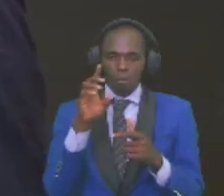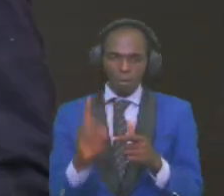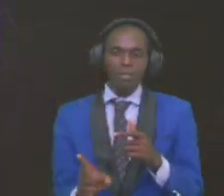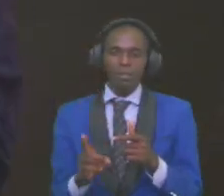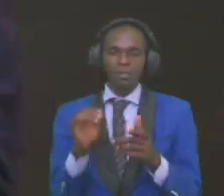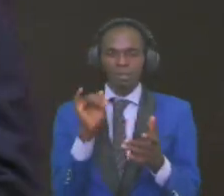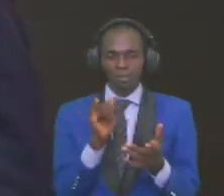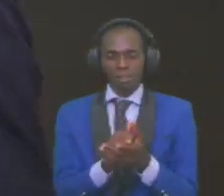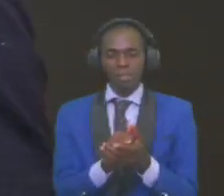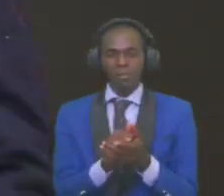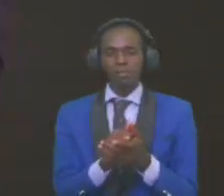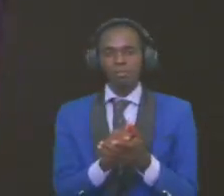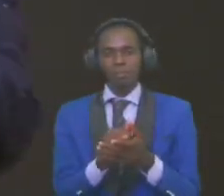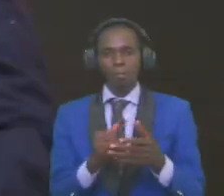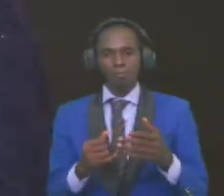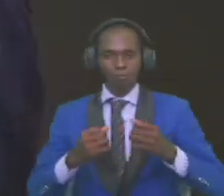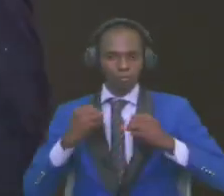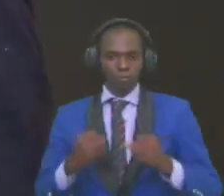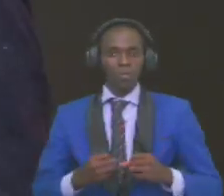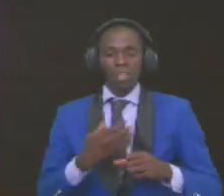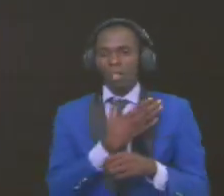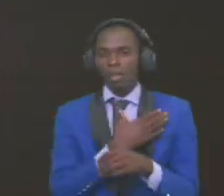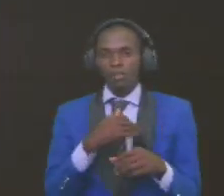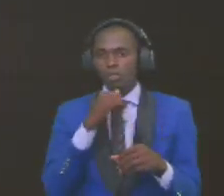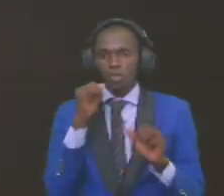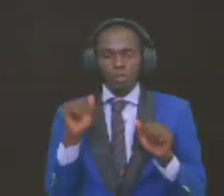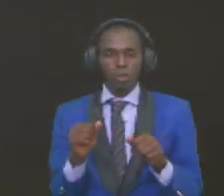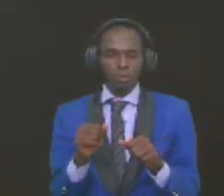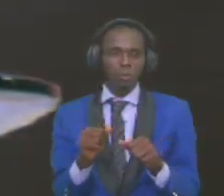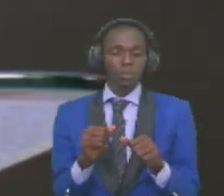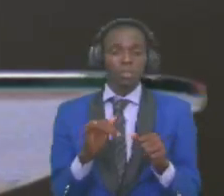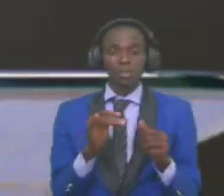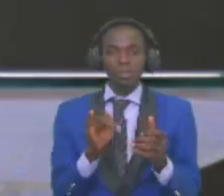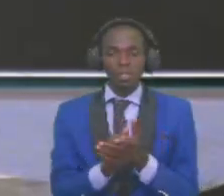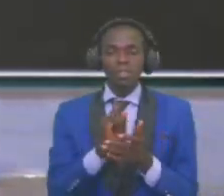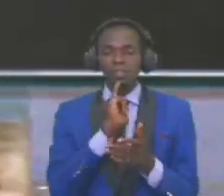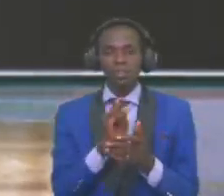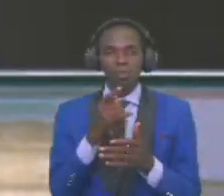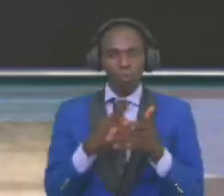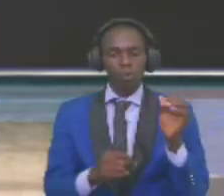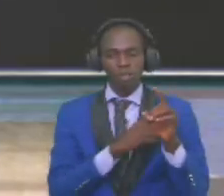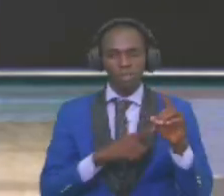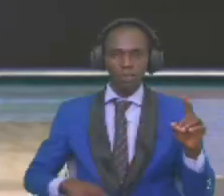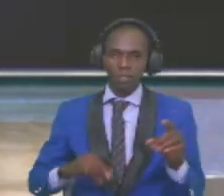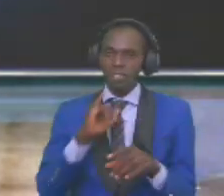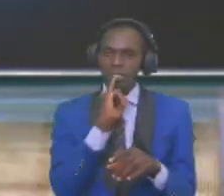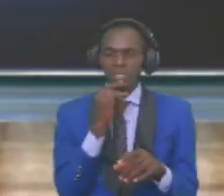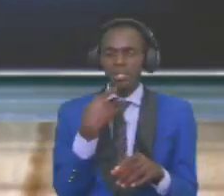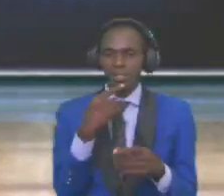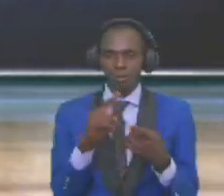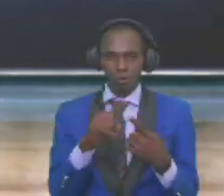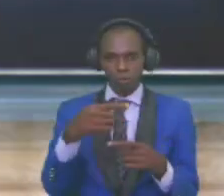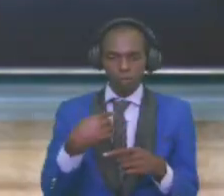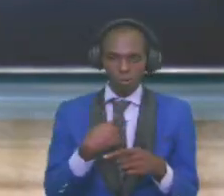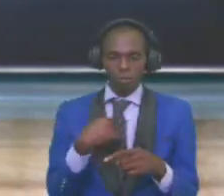il est il ne peut jamais être écrasé écrabouillé et vaincus